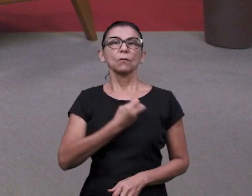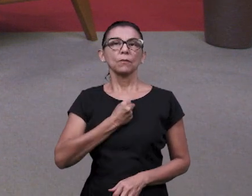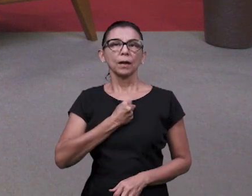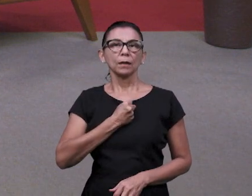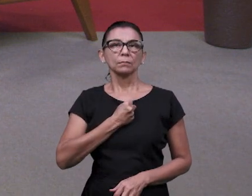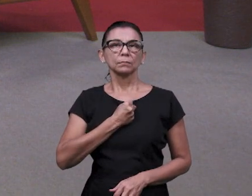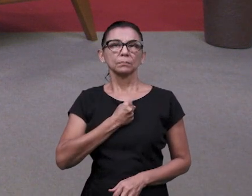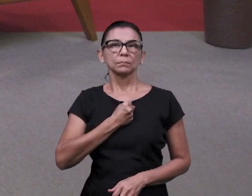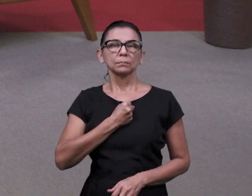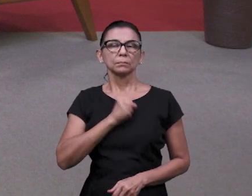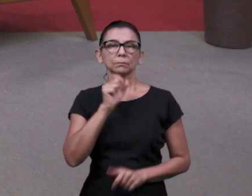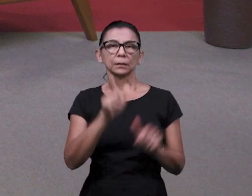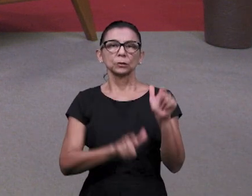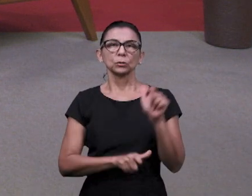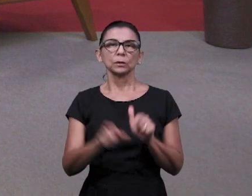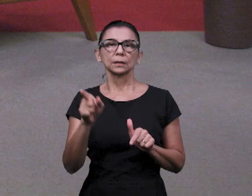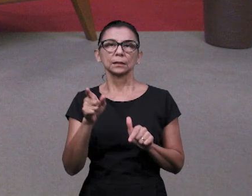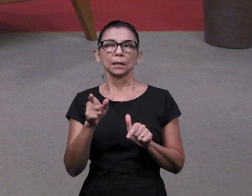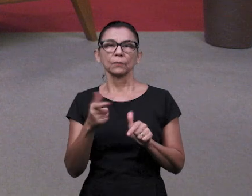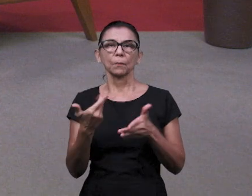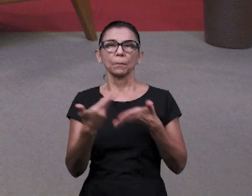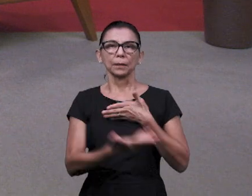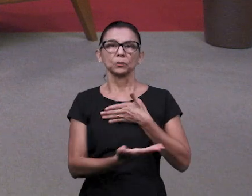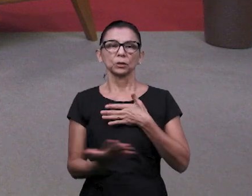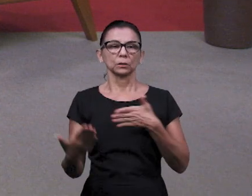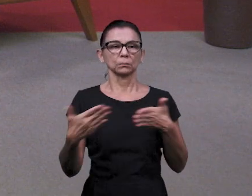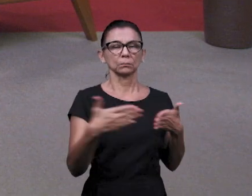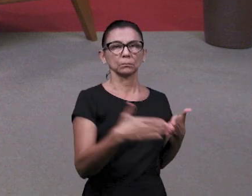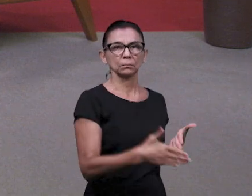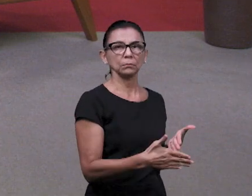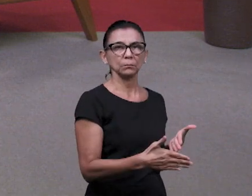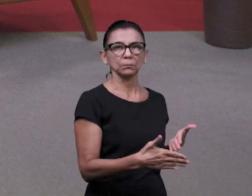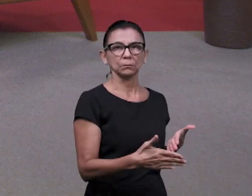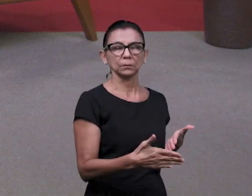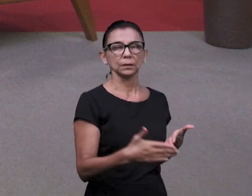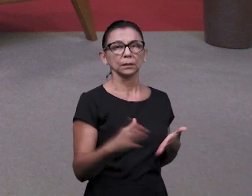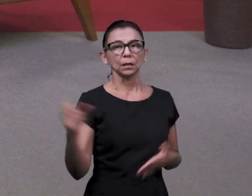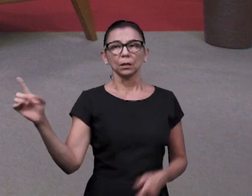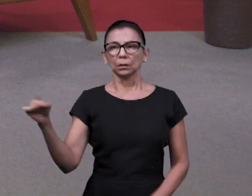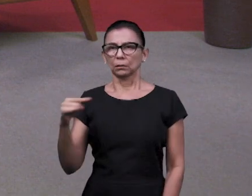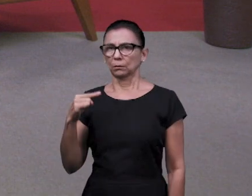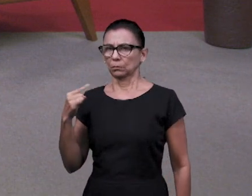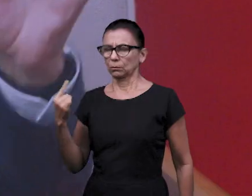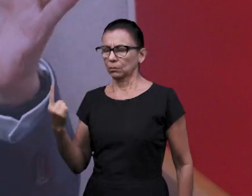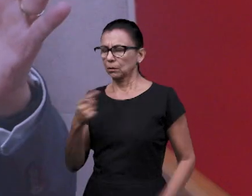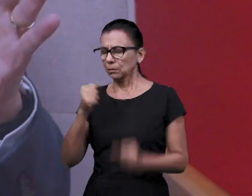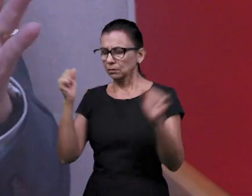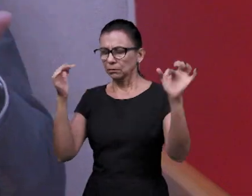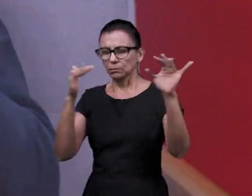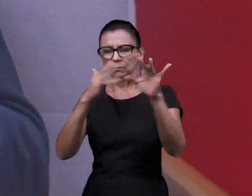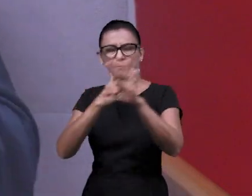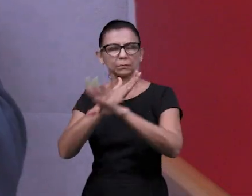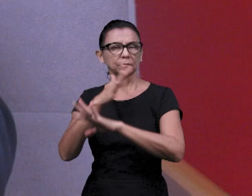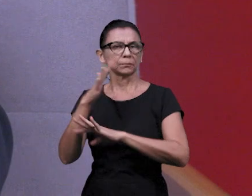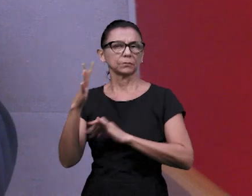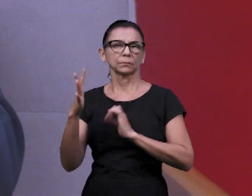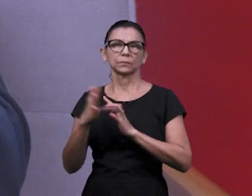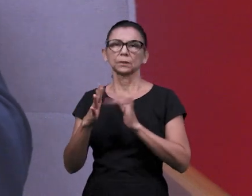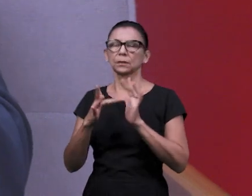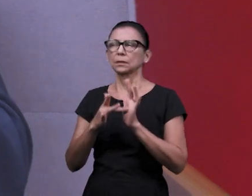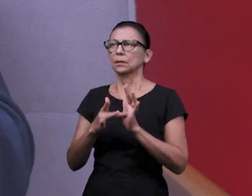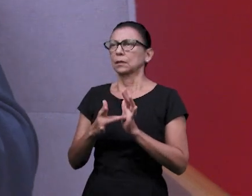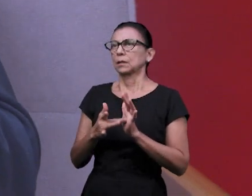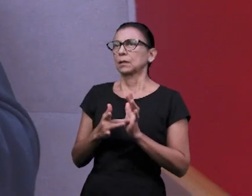ceux qui étaient perdus. Donc, le salut, c'est exactement le rachat. Nous, aujourd'hui, gloire à Jésus, nous pouvons